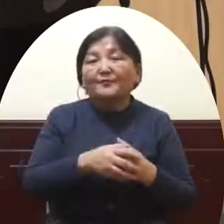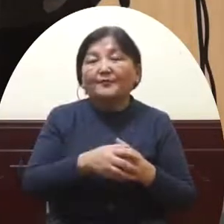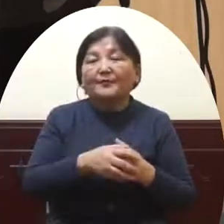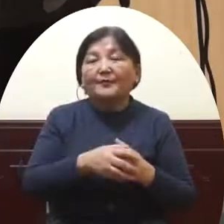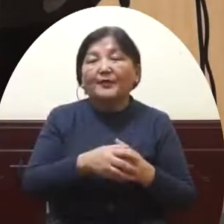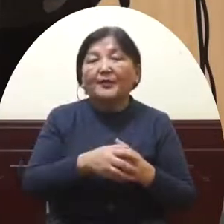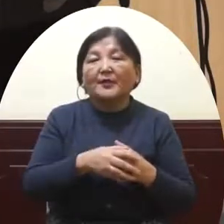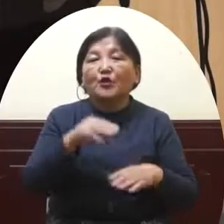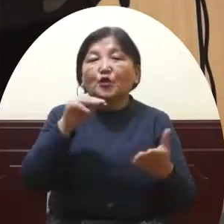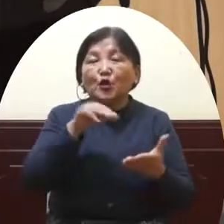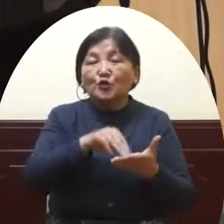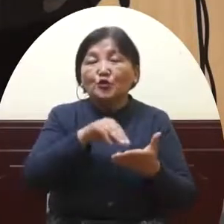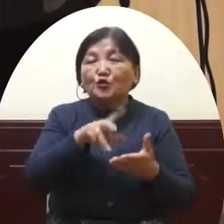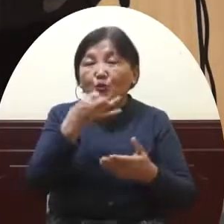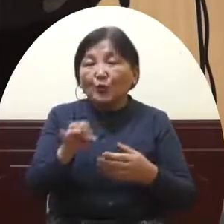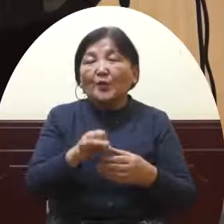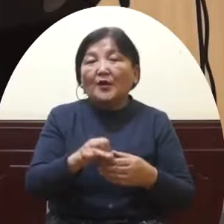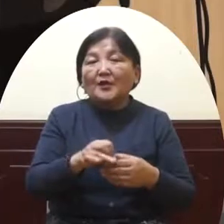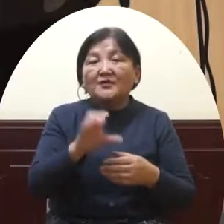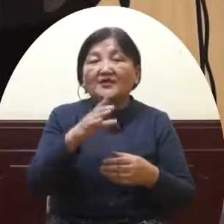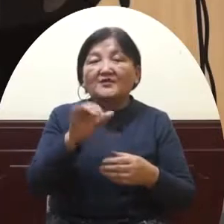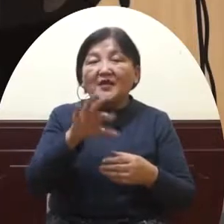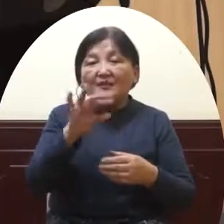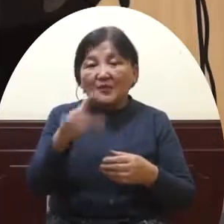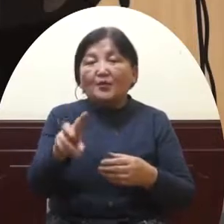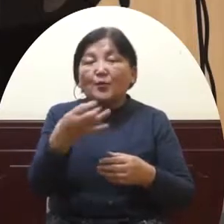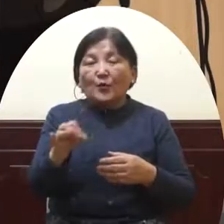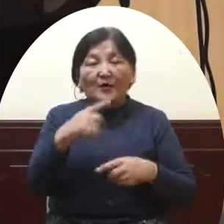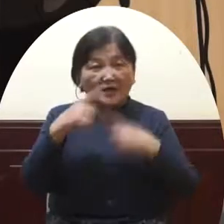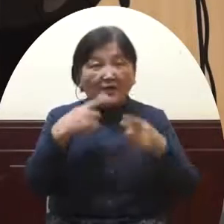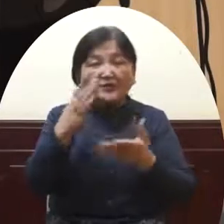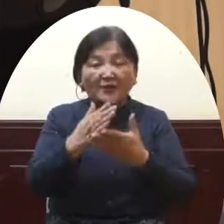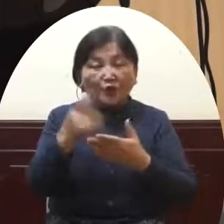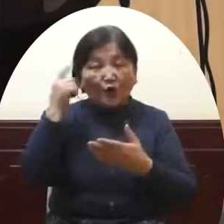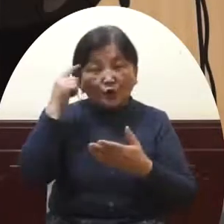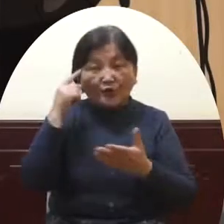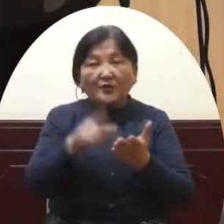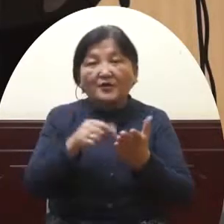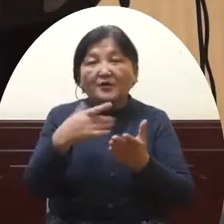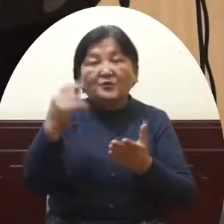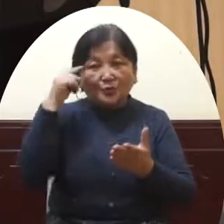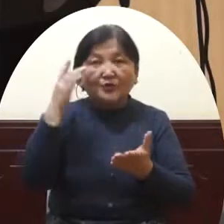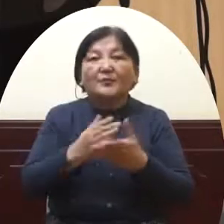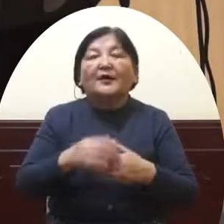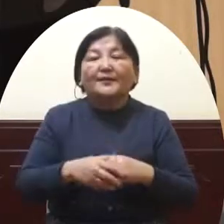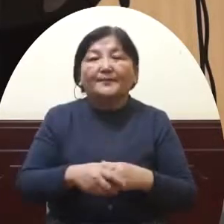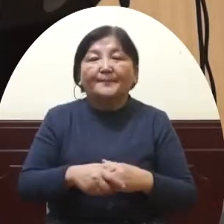бол би тогтолцооны тухай, системийн тэ үнэт зүйлийн тухай ярьж байна гэдгийг бол ойлгох хэрэгтэй байх гэж би бодож байна.